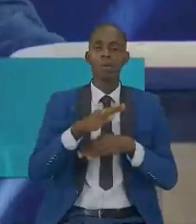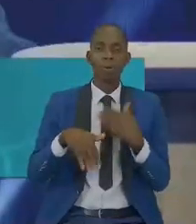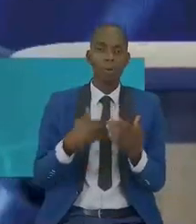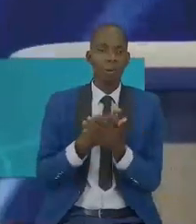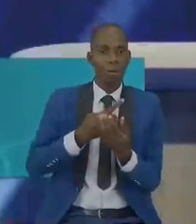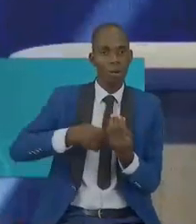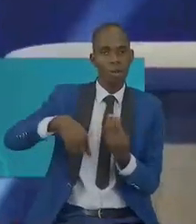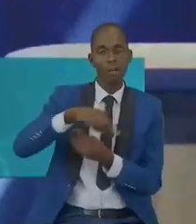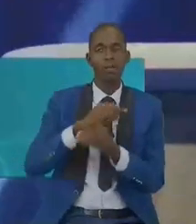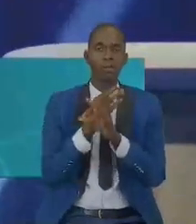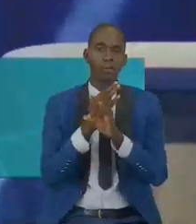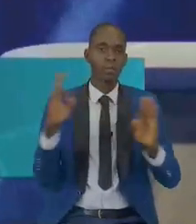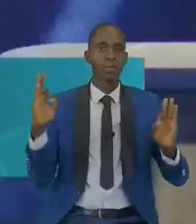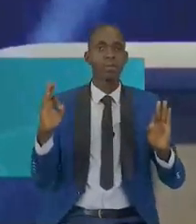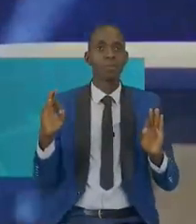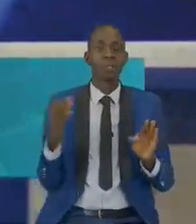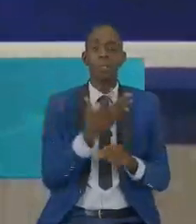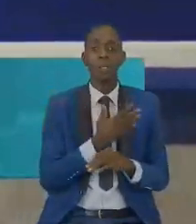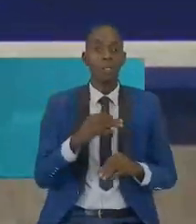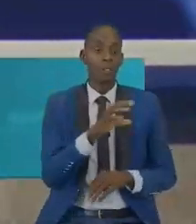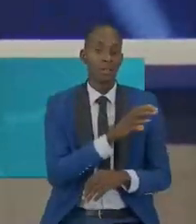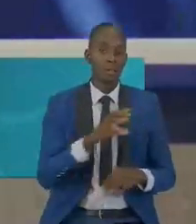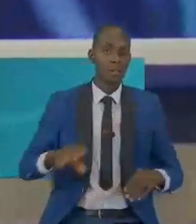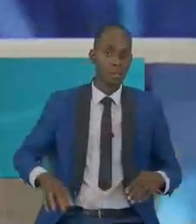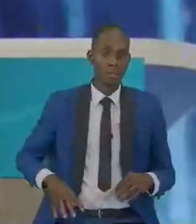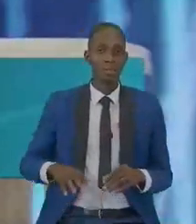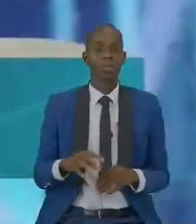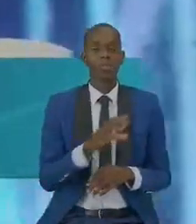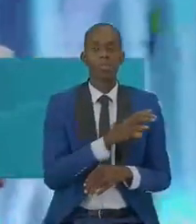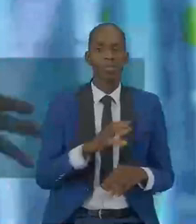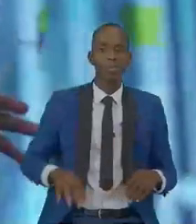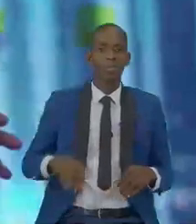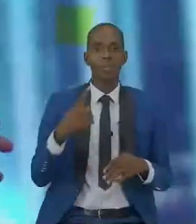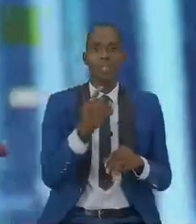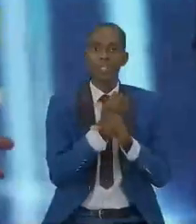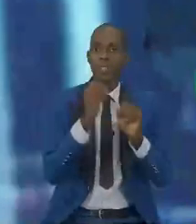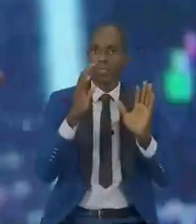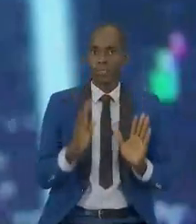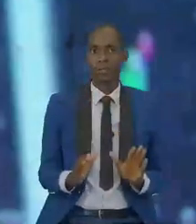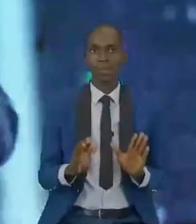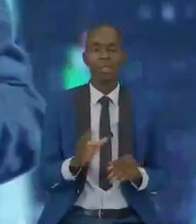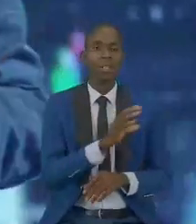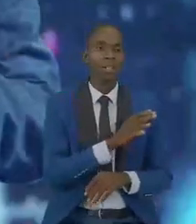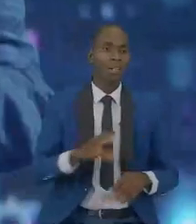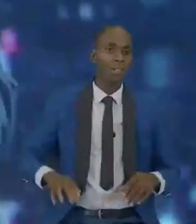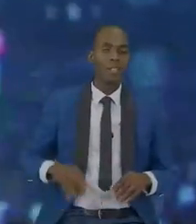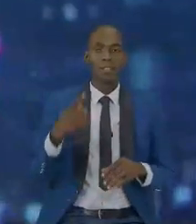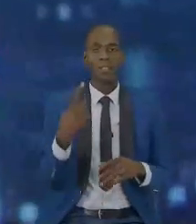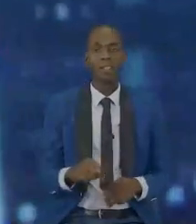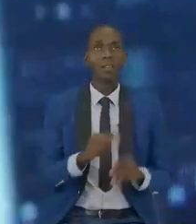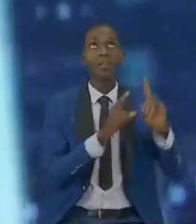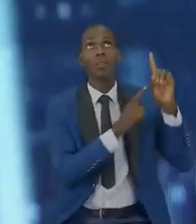totale, entière, complète dans chaque domaine de la vie. Et Christ, le